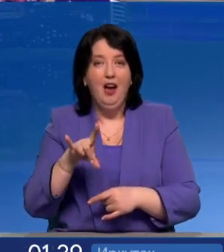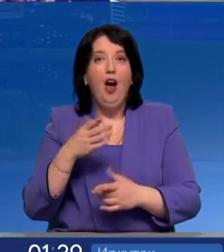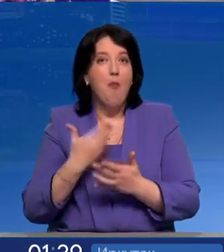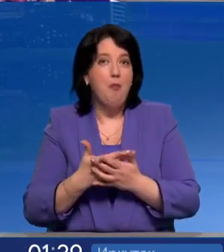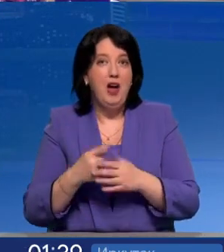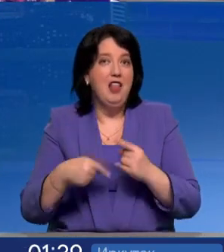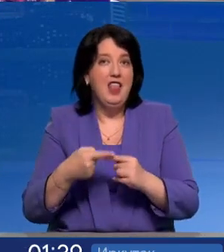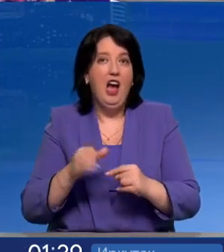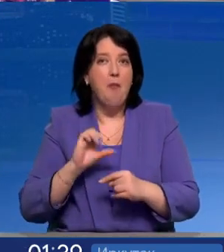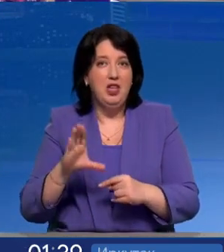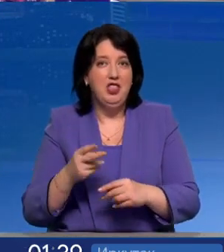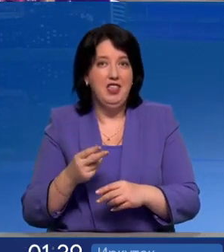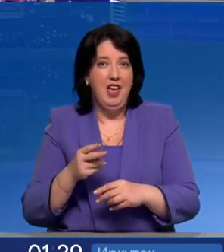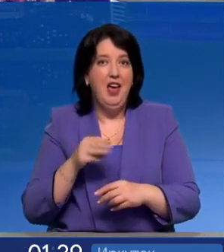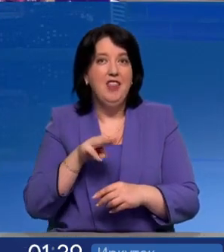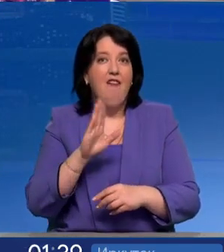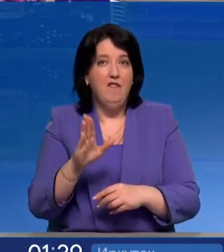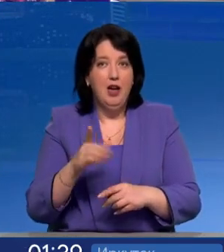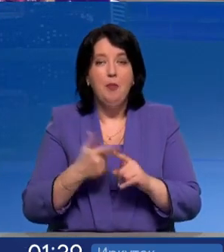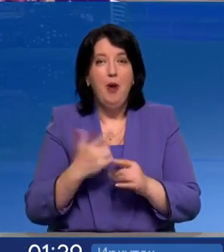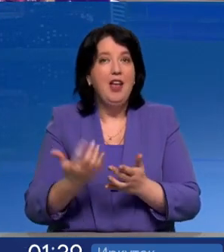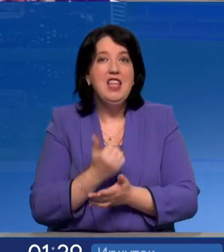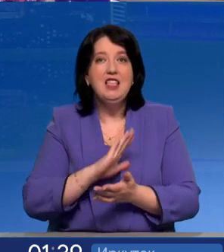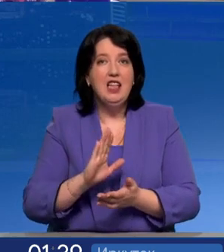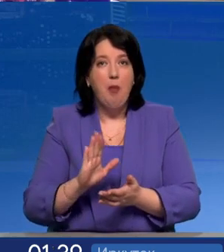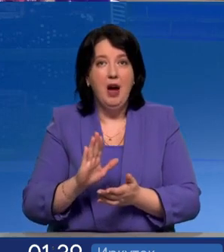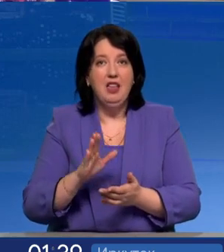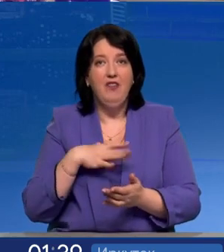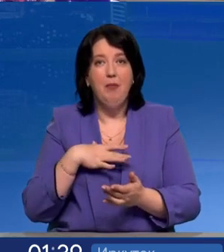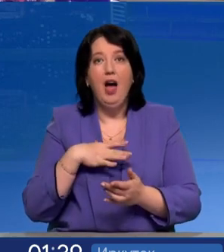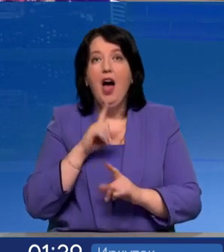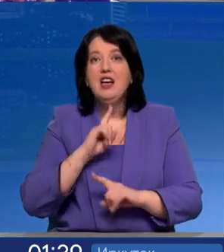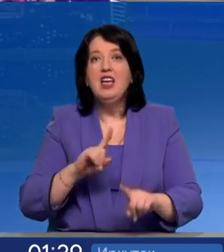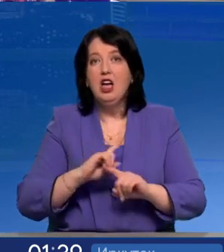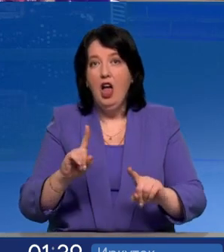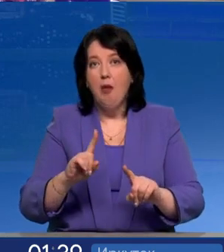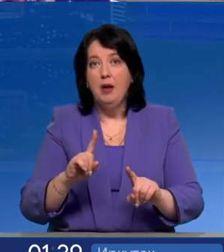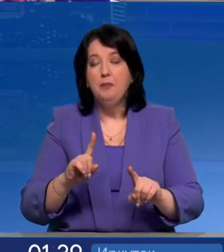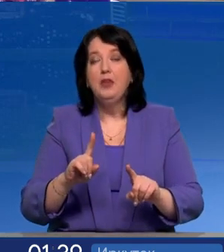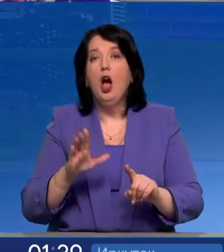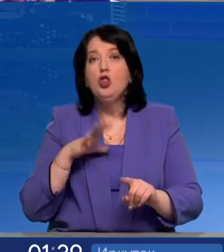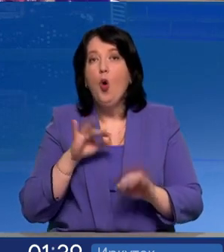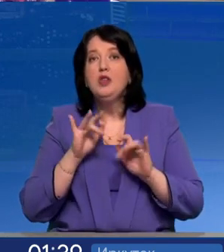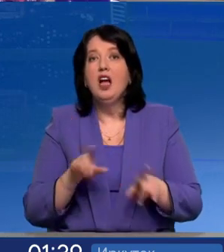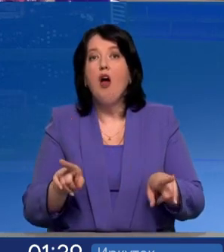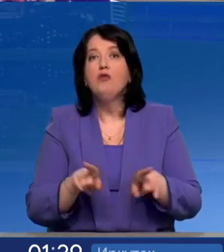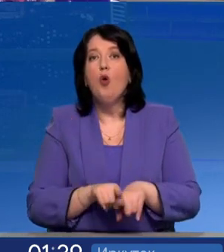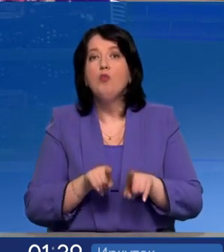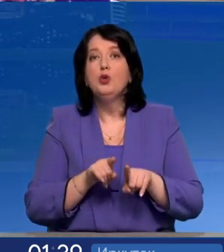коммерческий телеканал, даю короткую справку. Как, кстати, и канал «Культура», который, да, занимается культурой. Понимаете, ну, дело вот в чем. Дело в том, что,